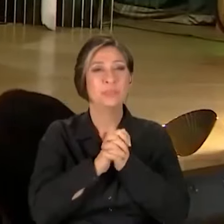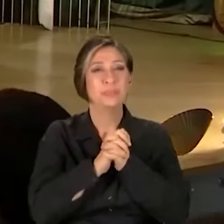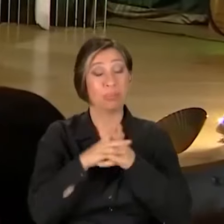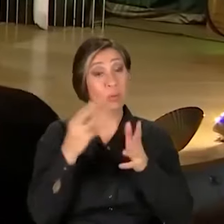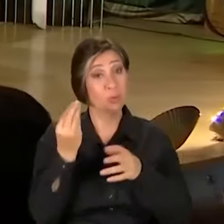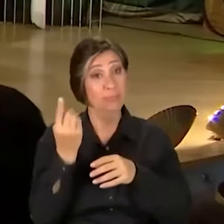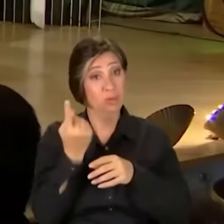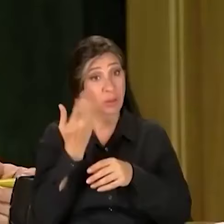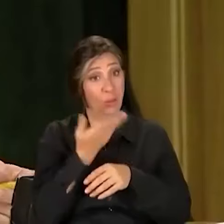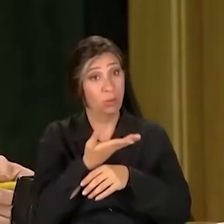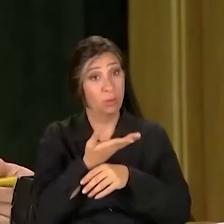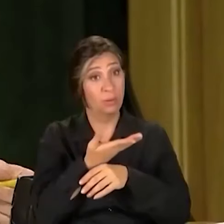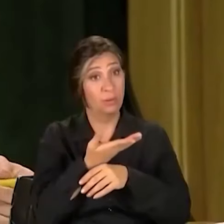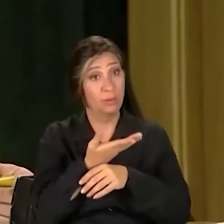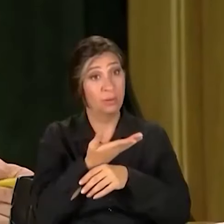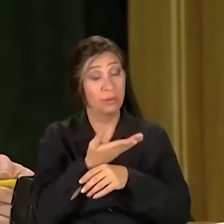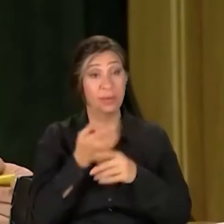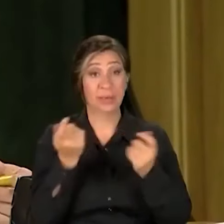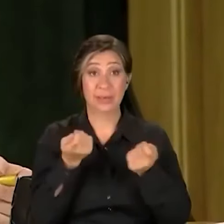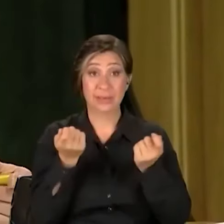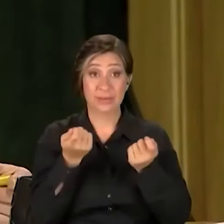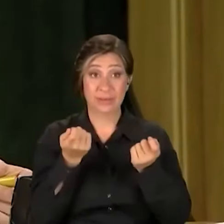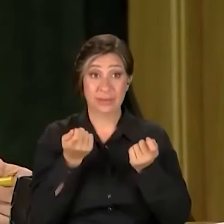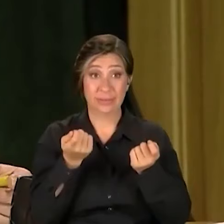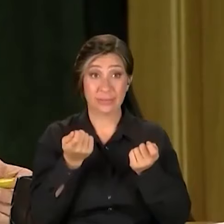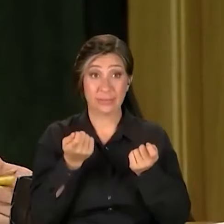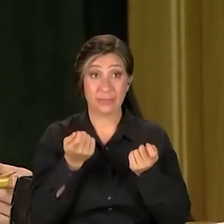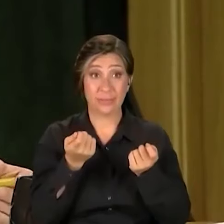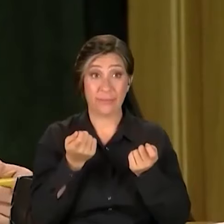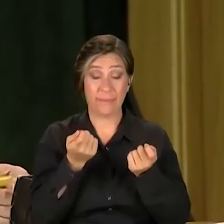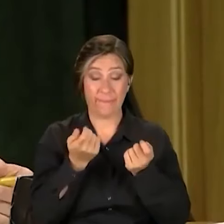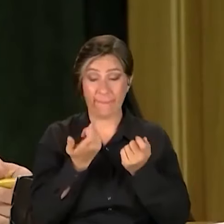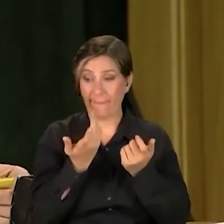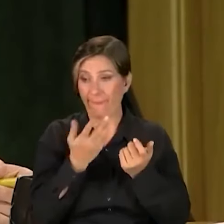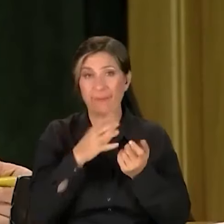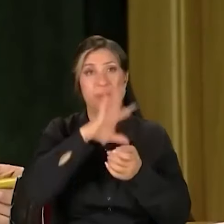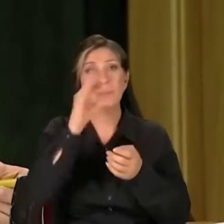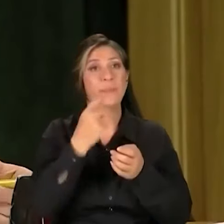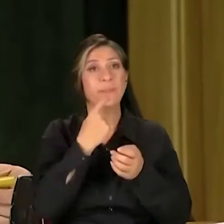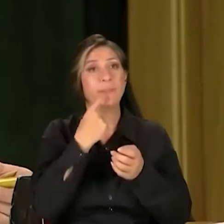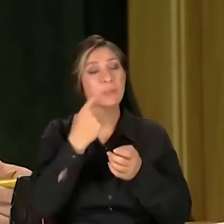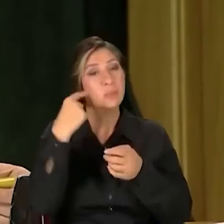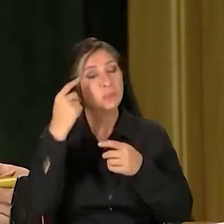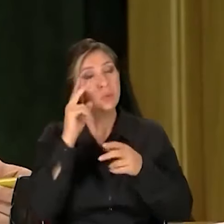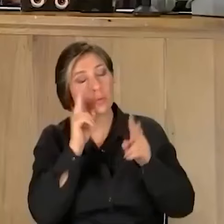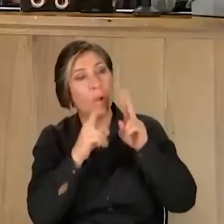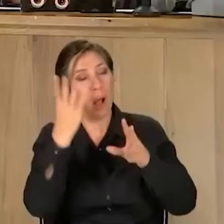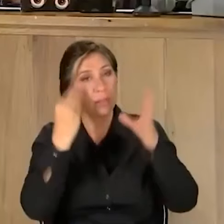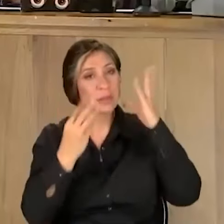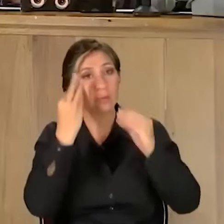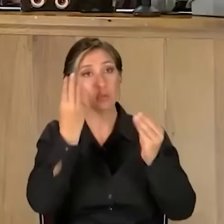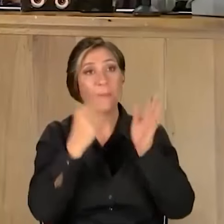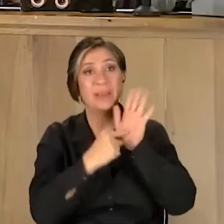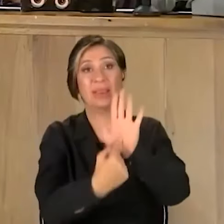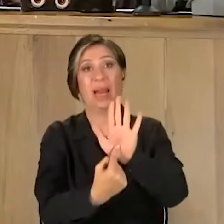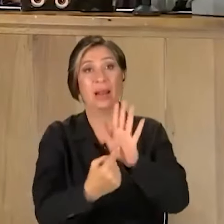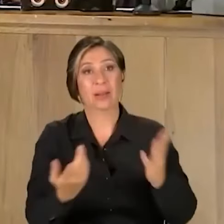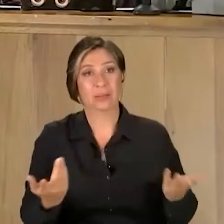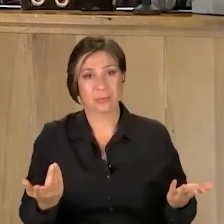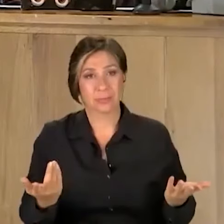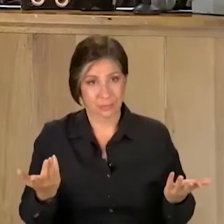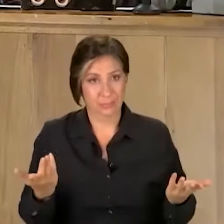Ama güzel bu aslında, işinin nasıl söyleyeyim, her yaştan algılandığının güzel bir delili aslında. Tabii.